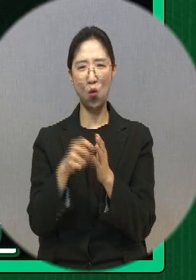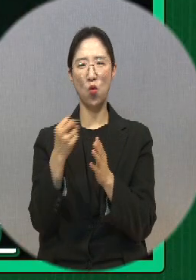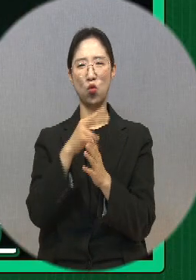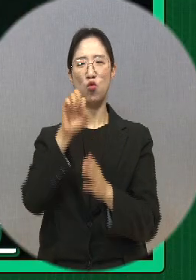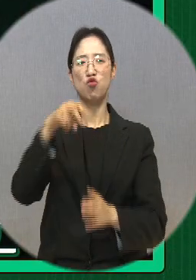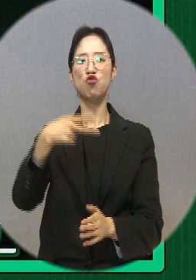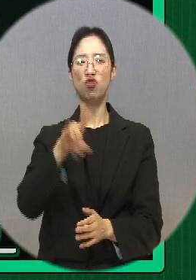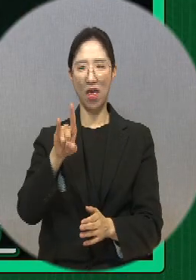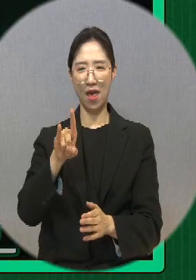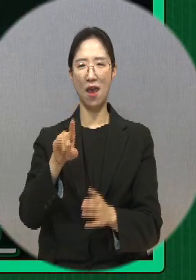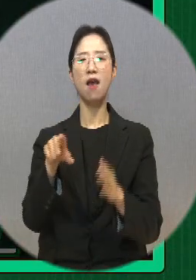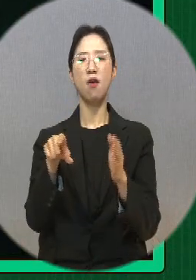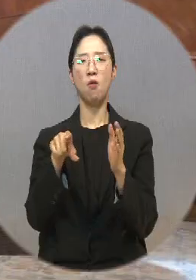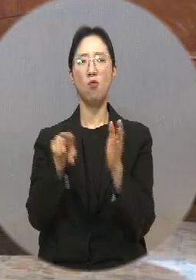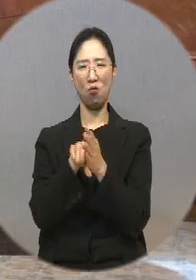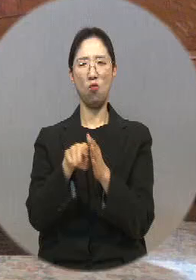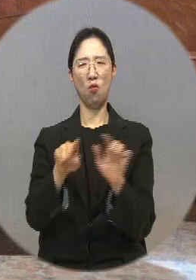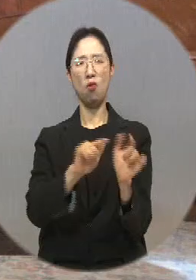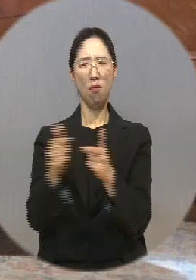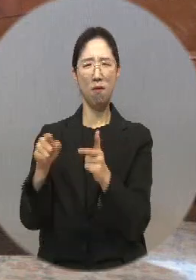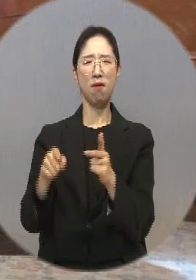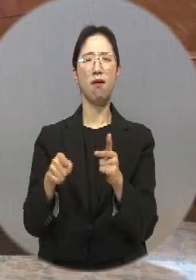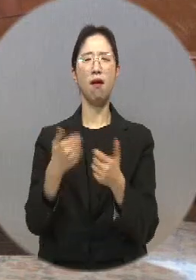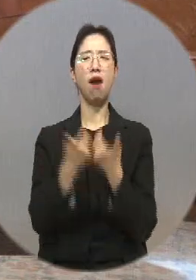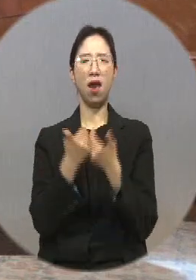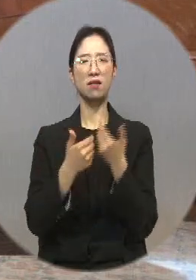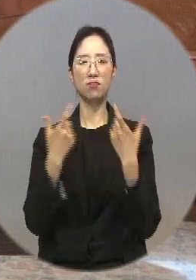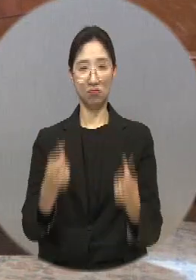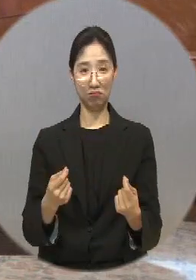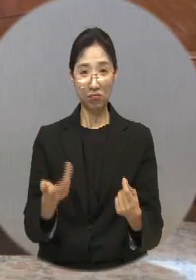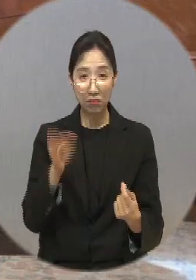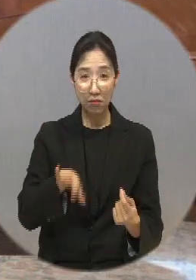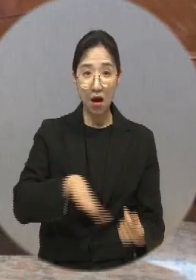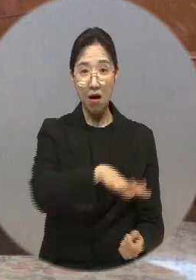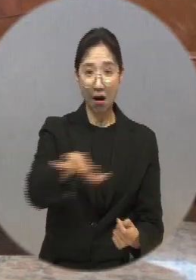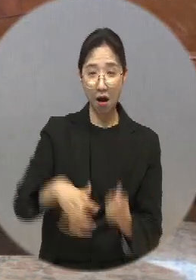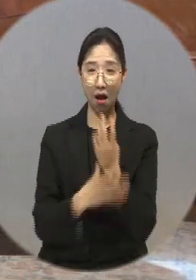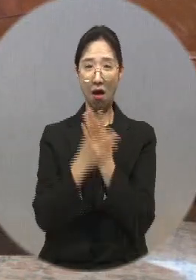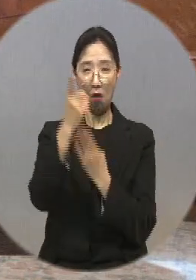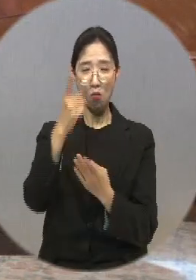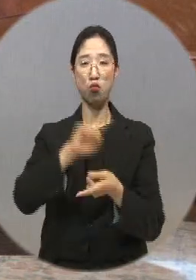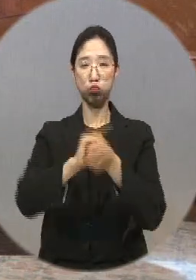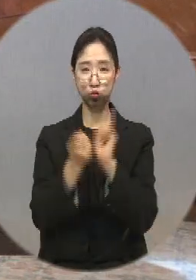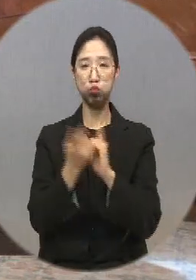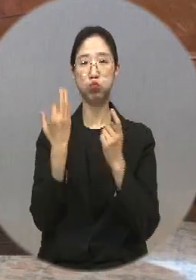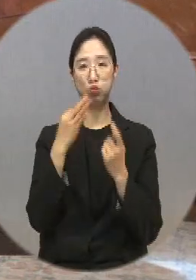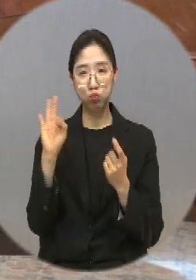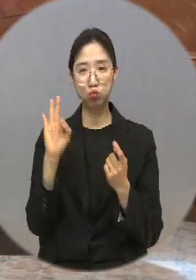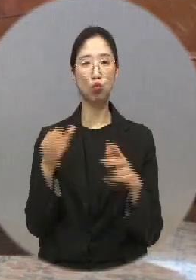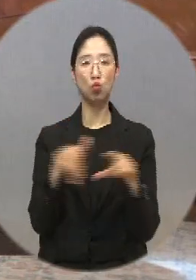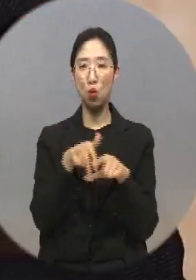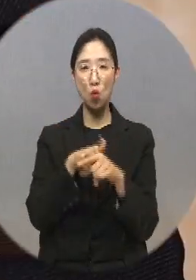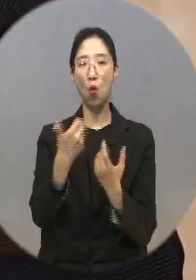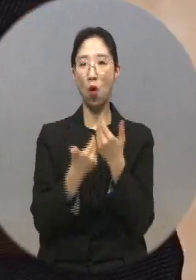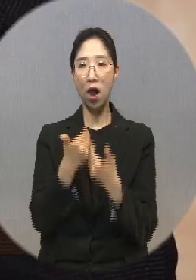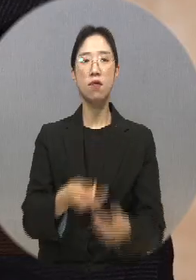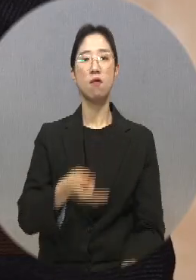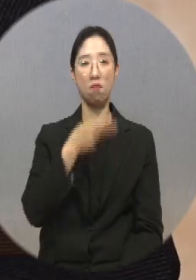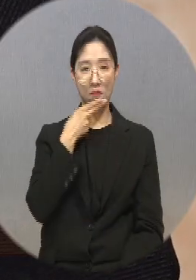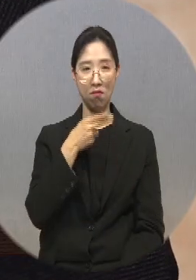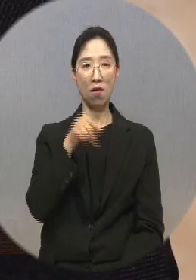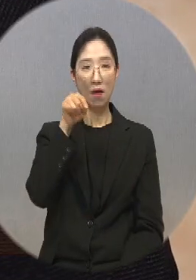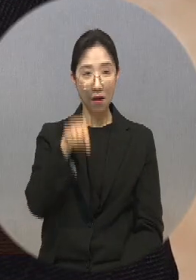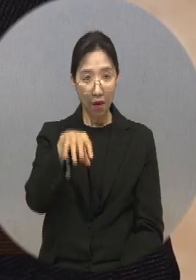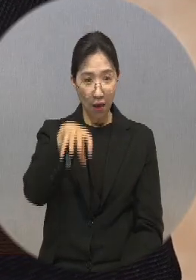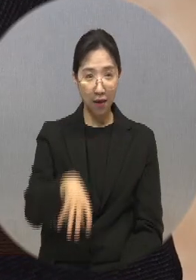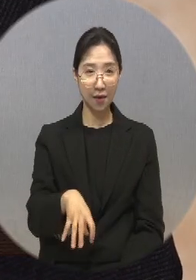지금 갈등 일으킨 건 똑같아요. 그들이 하나가 돼가지고 서로를 인정하고 종교 갈등이 없이 그리고